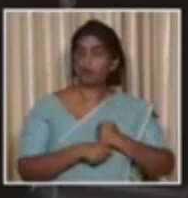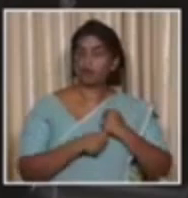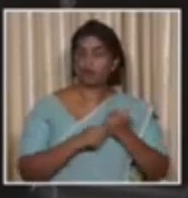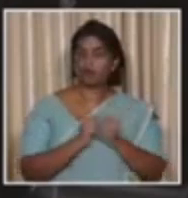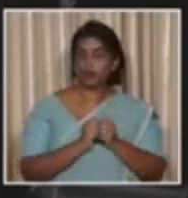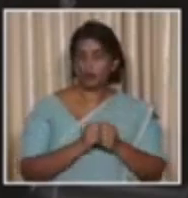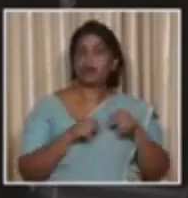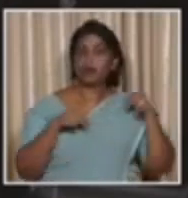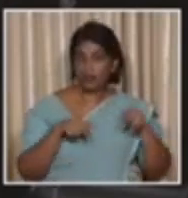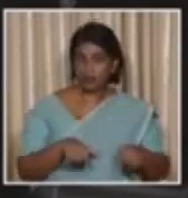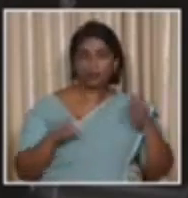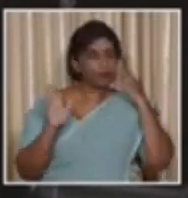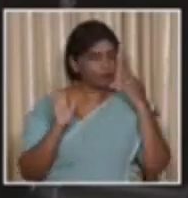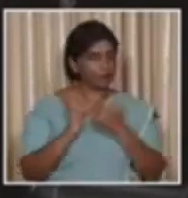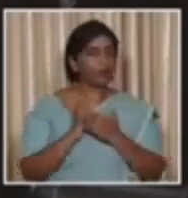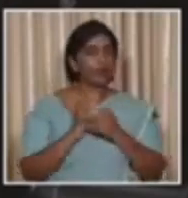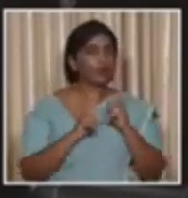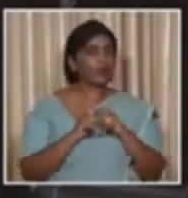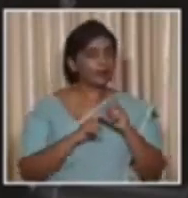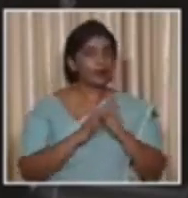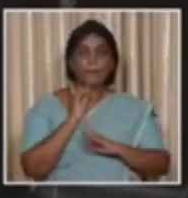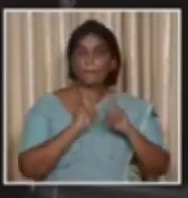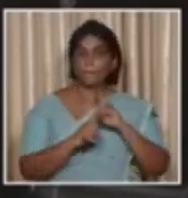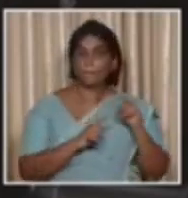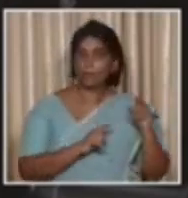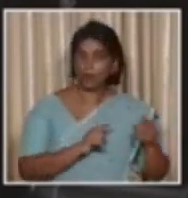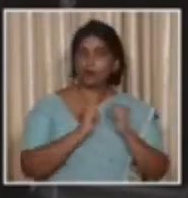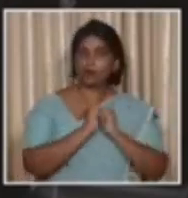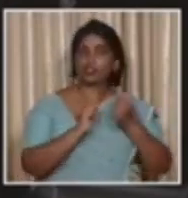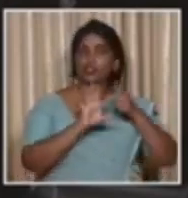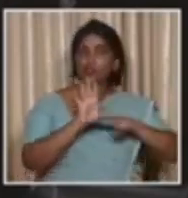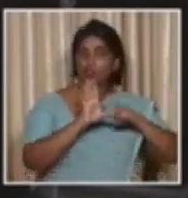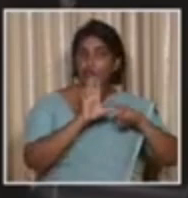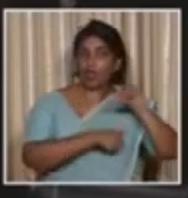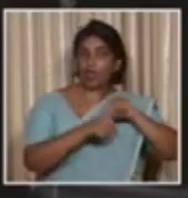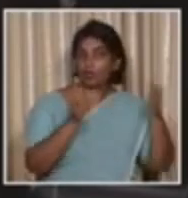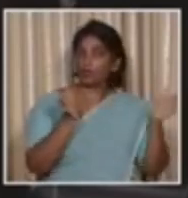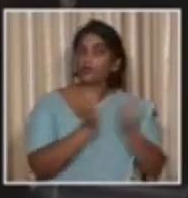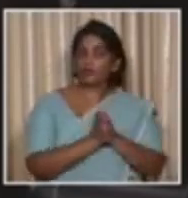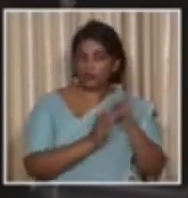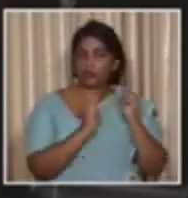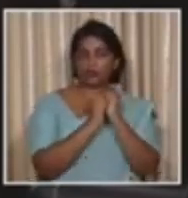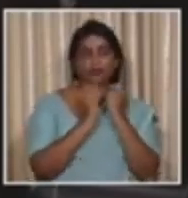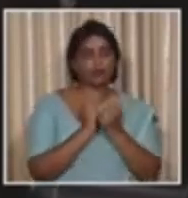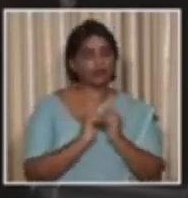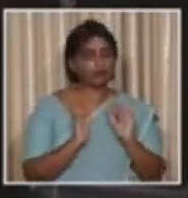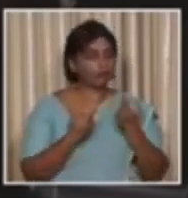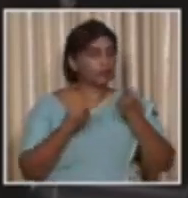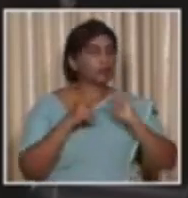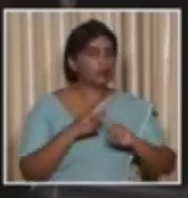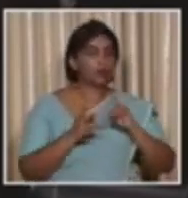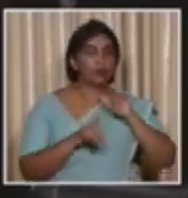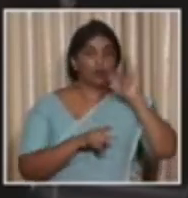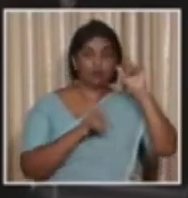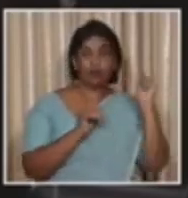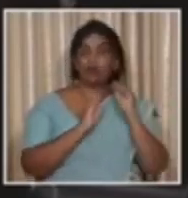මොකද්ද කරන්නේ? දැන් මේ සඳහා අධ්‍යාපන අමාත්‍යංශය වෘත්තීය පුහුණු ආයතන සමග එකතු වෙලා ඒ වැඩ කටයුත්ත කරනවා. ඊට අමතරව විදේශ සේවා